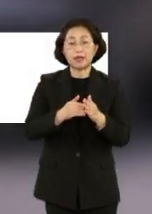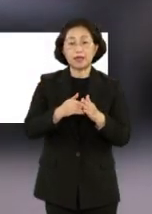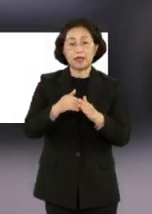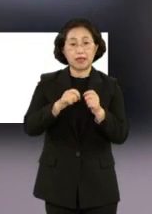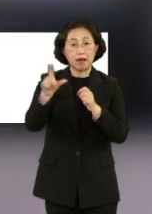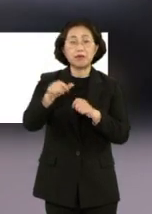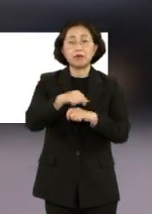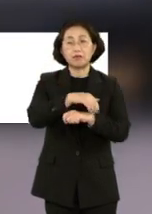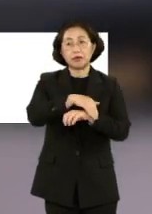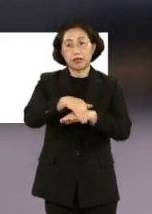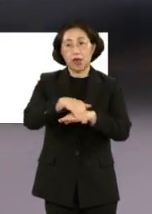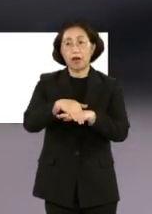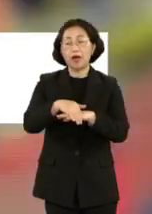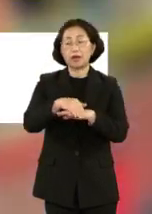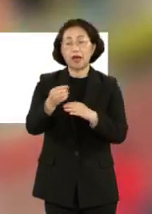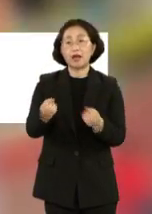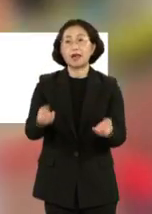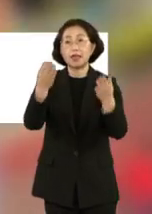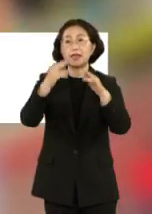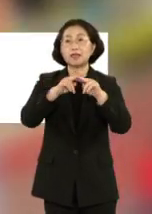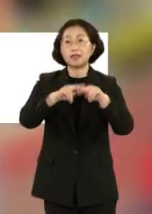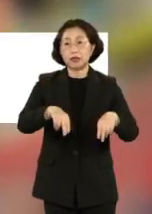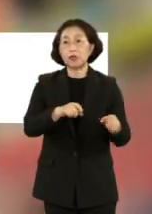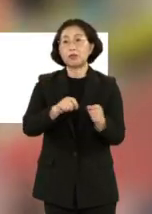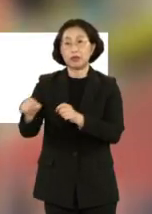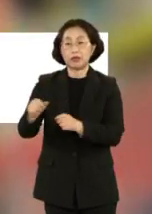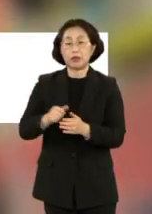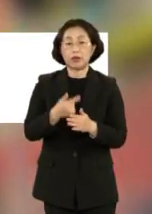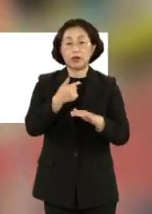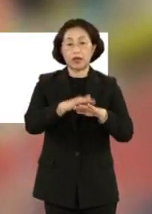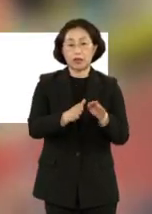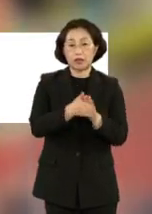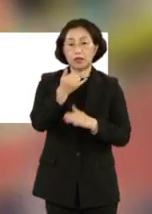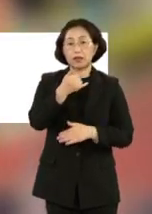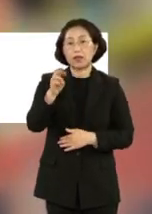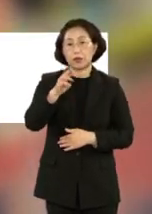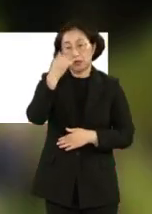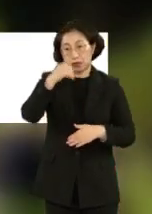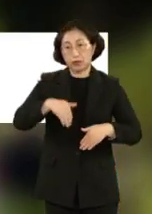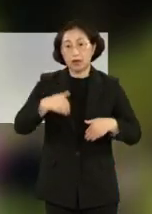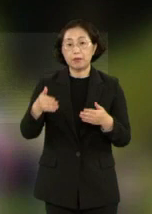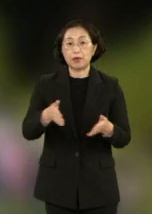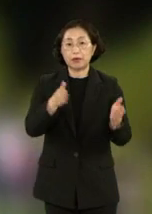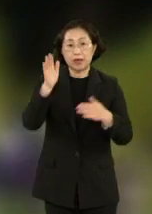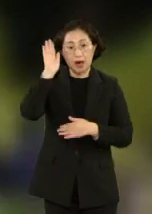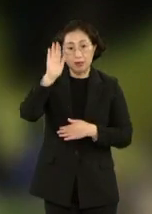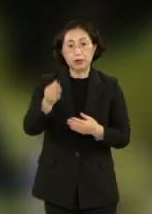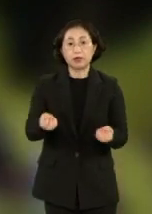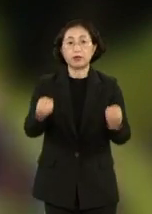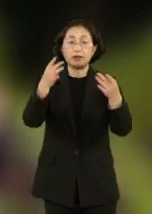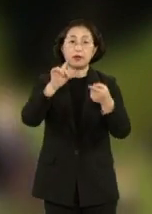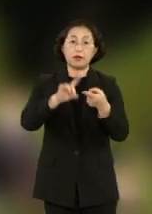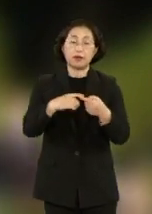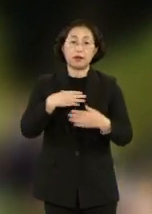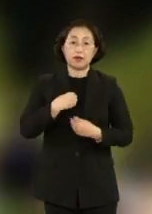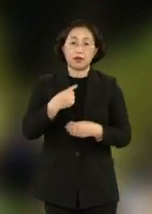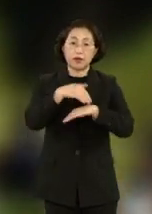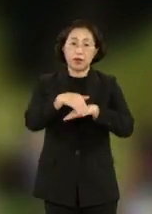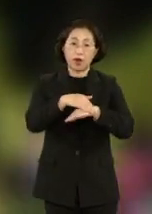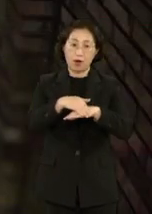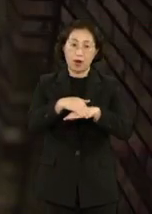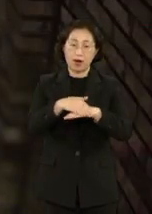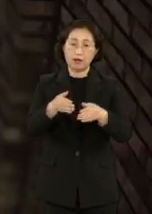대부분의 행사는 미루거나 취소될 예정입니다. 대전시와 세종시, 충남도는 앞으로 열릴 축제에 대해 안전계획 수립